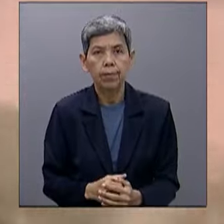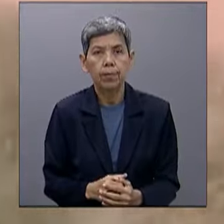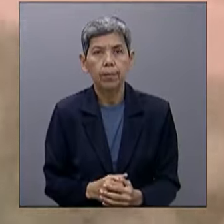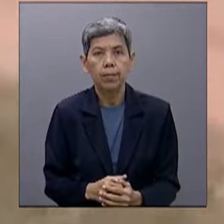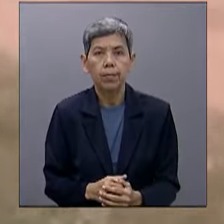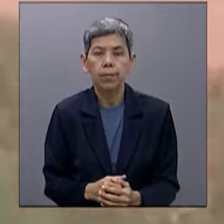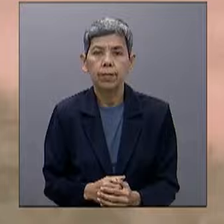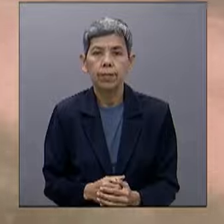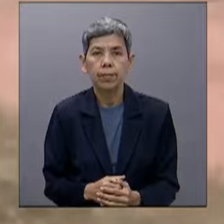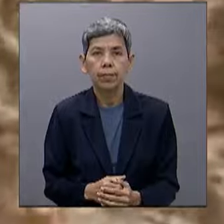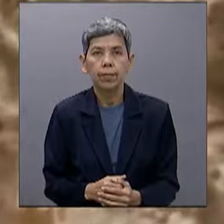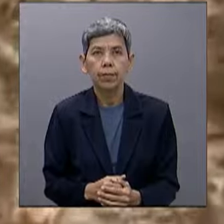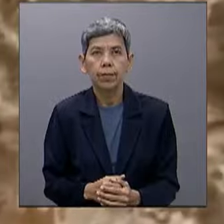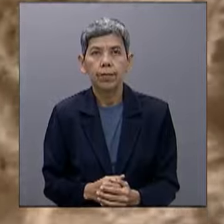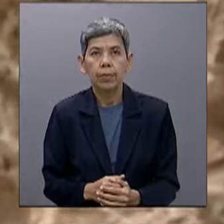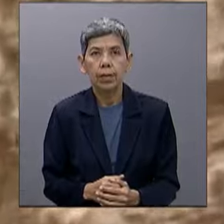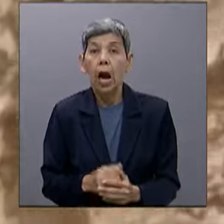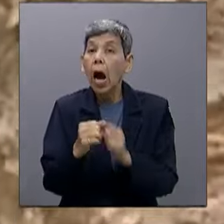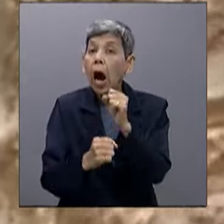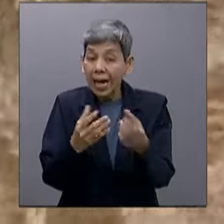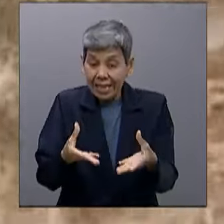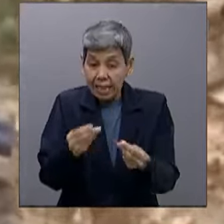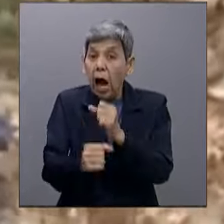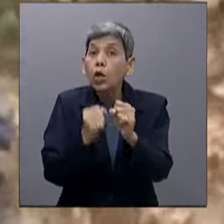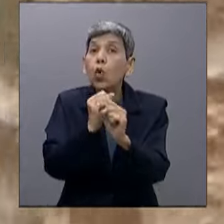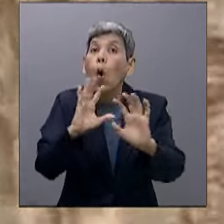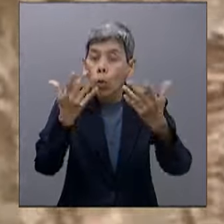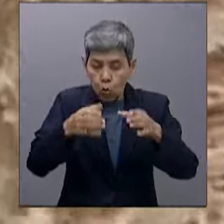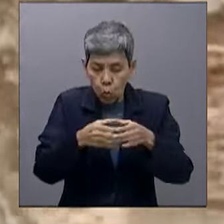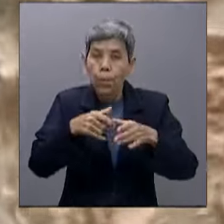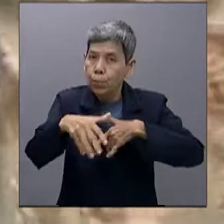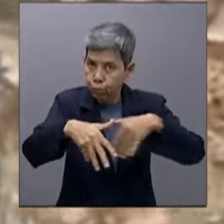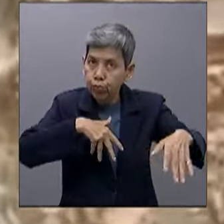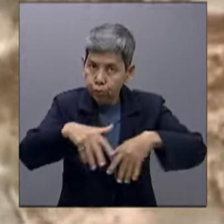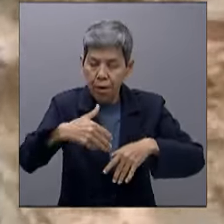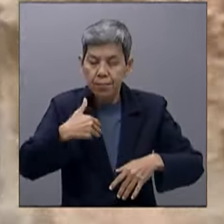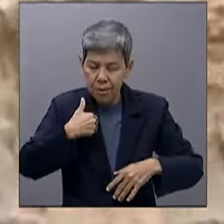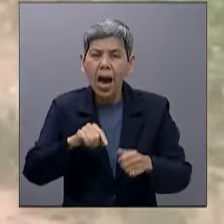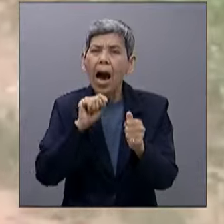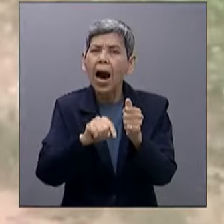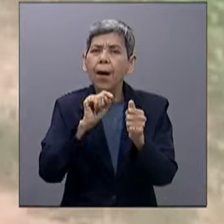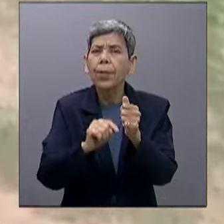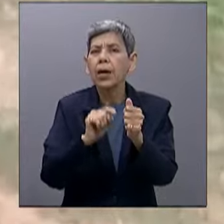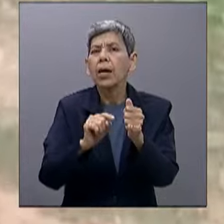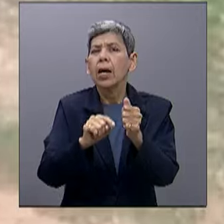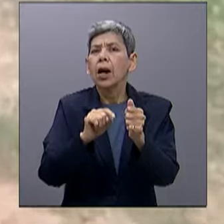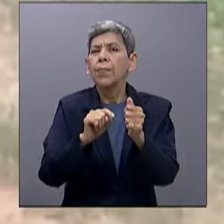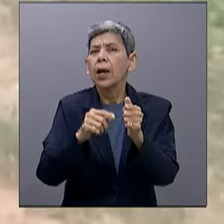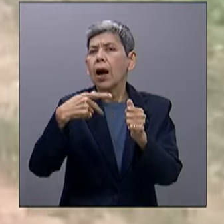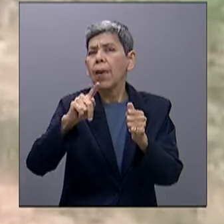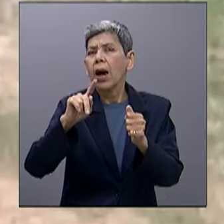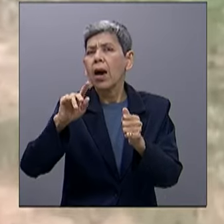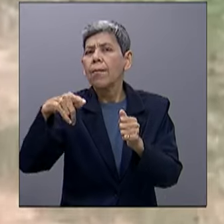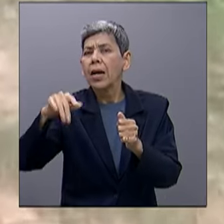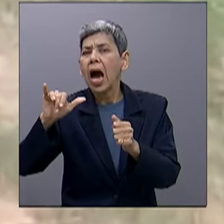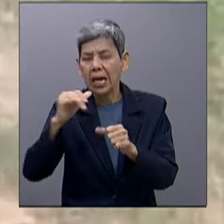ครับทั้งนี้หลังจากที่หมดอายุสัมปทานมีกลุ่มชาวบ้านจำนวนมากในพื้นที่อำเภอปลายพยาและต่าง